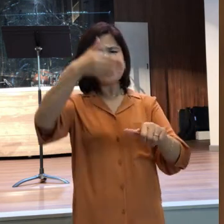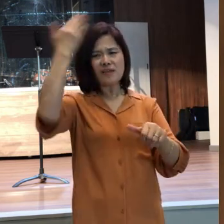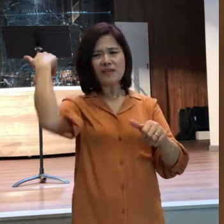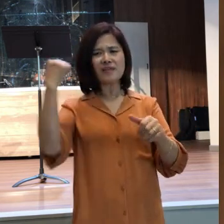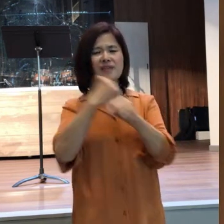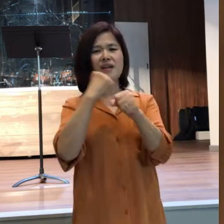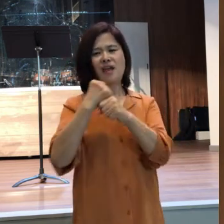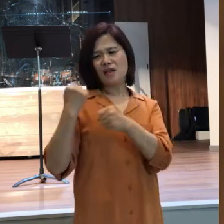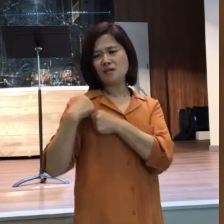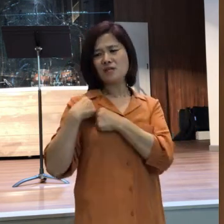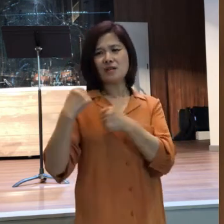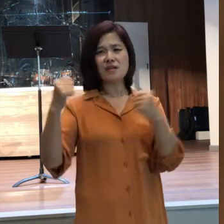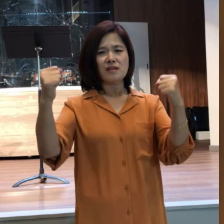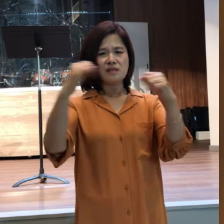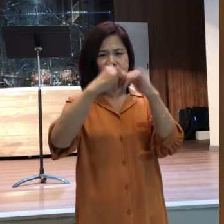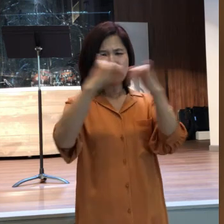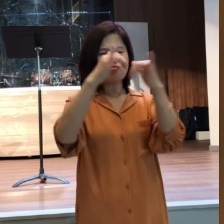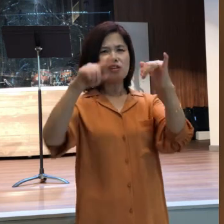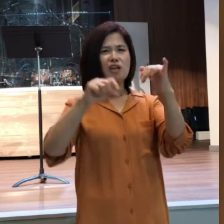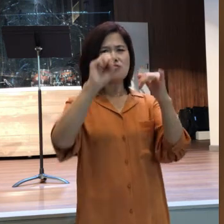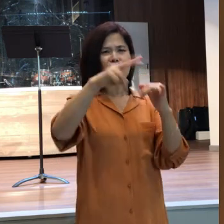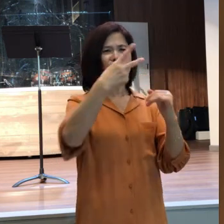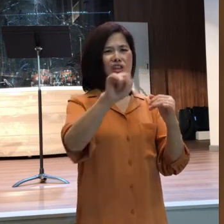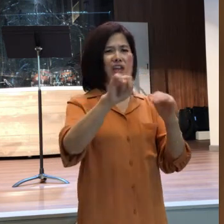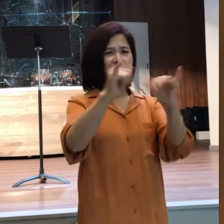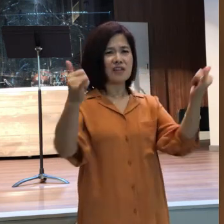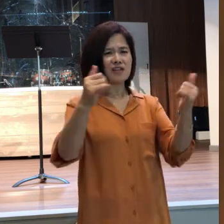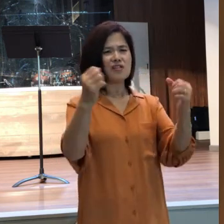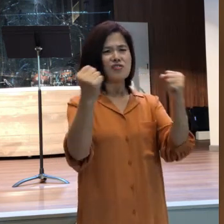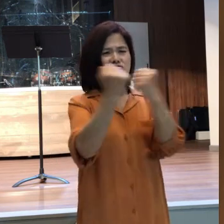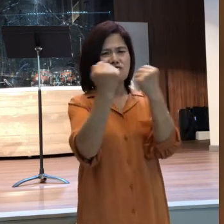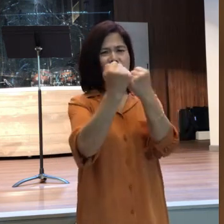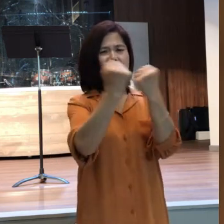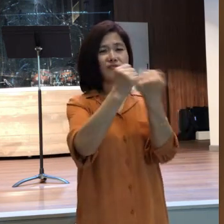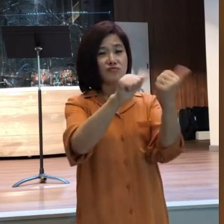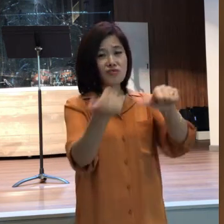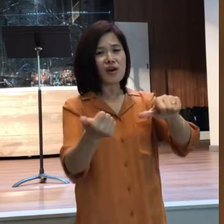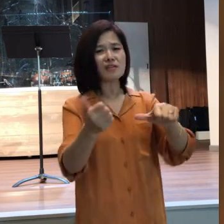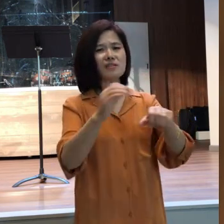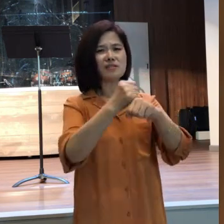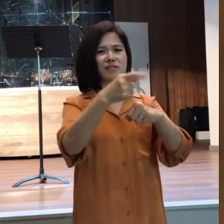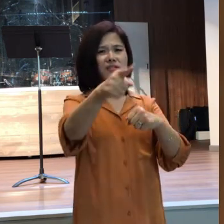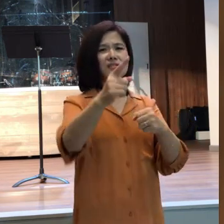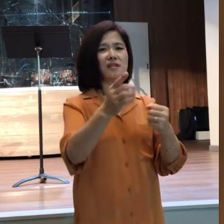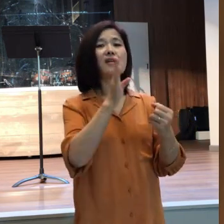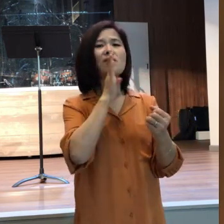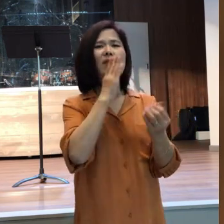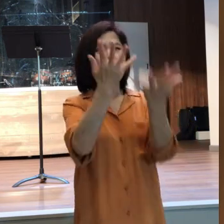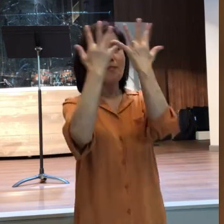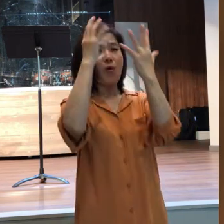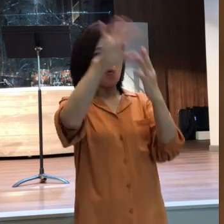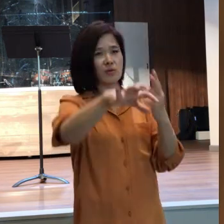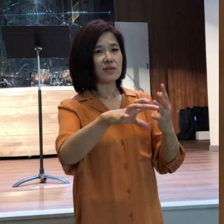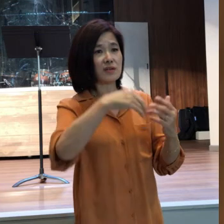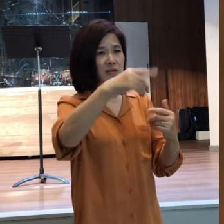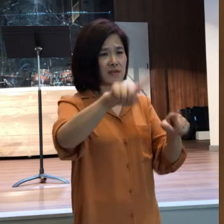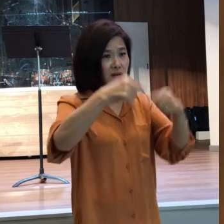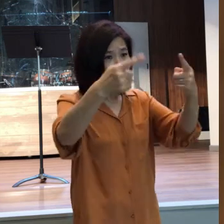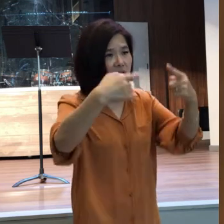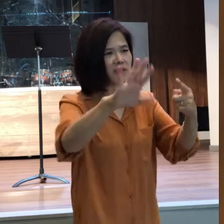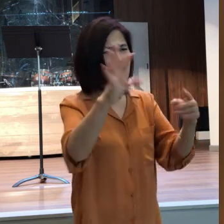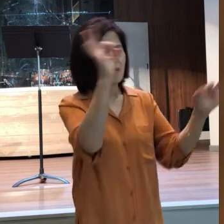연합군들이 치열한 전투 끝에 유태인들이 끔찍하게 죽어가던 아우슈비츠 수용소를 점령하였습니다. 수용소 안에